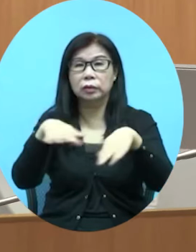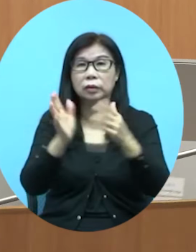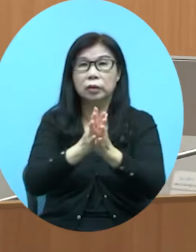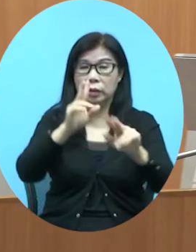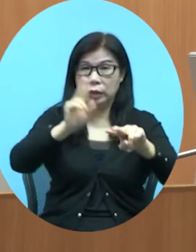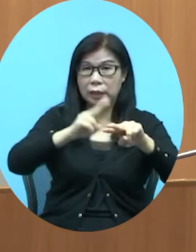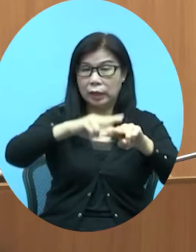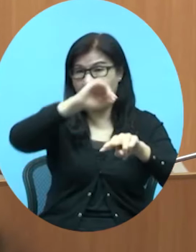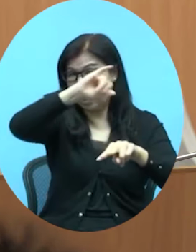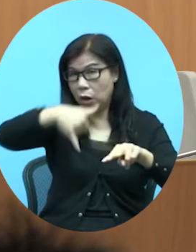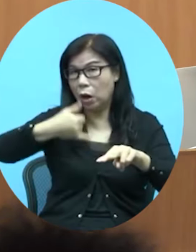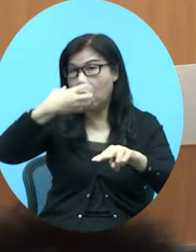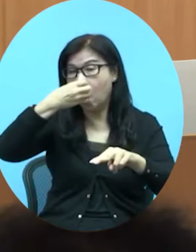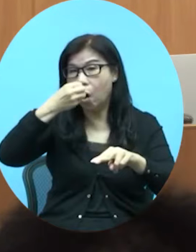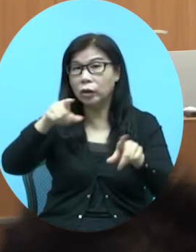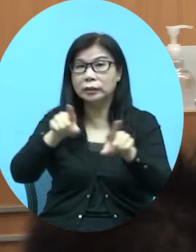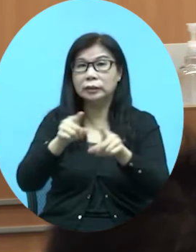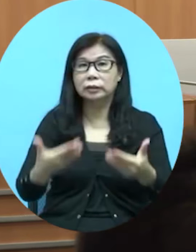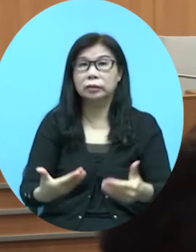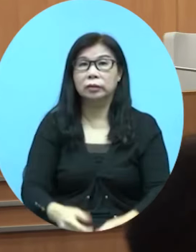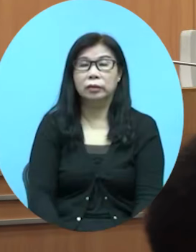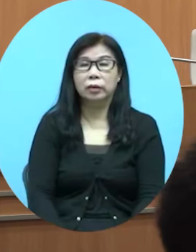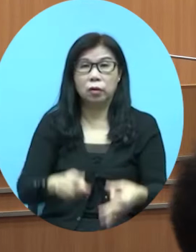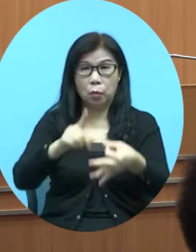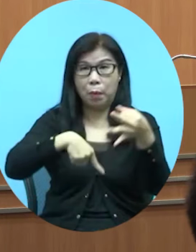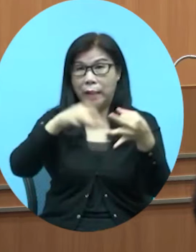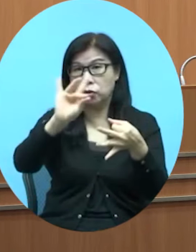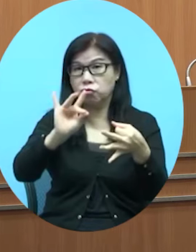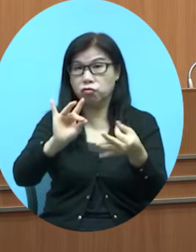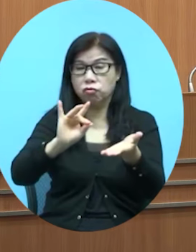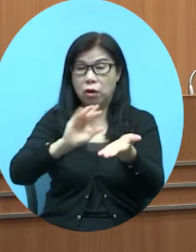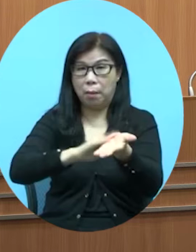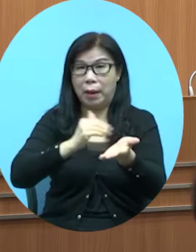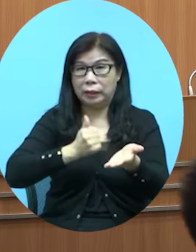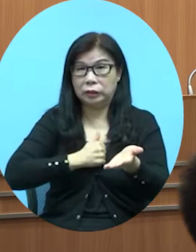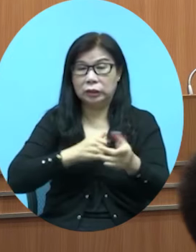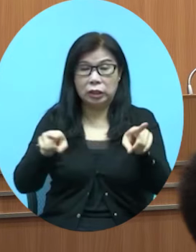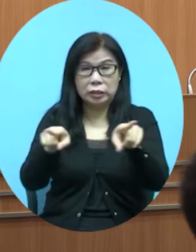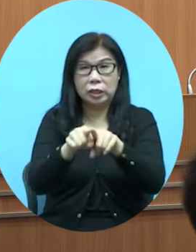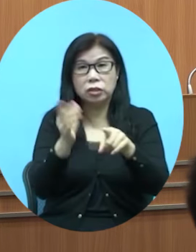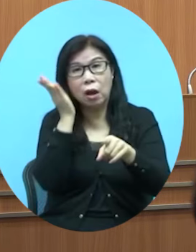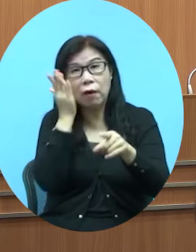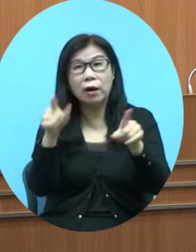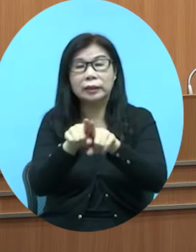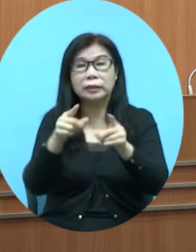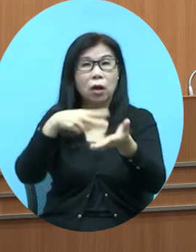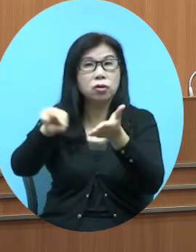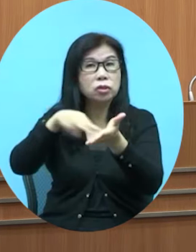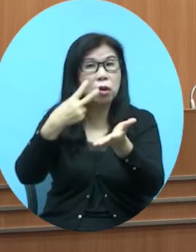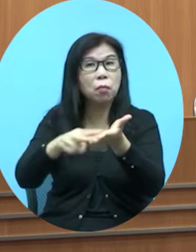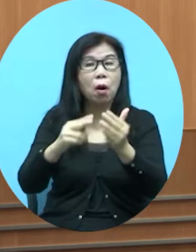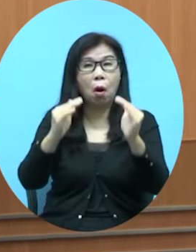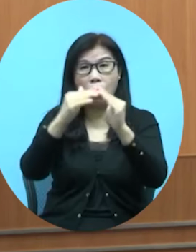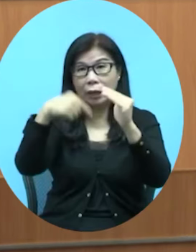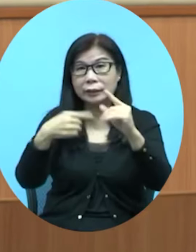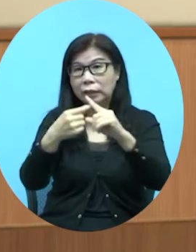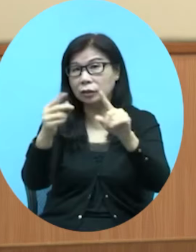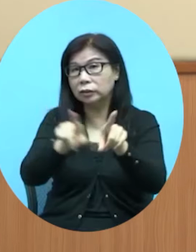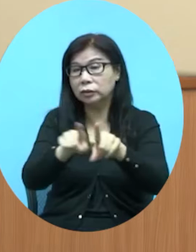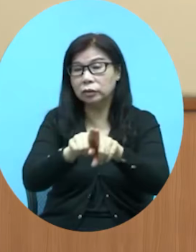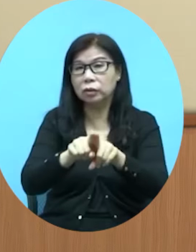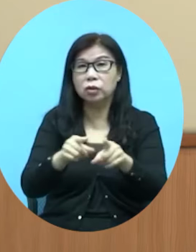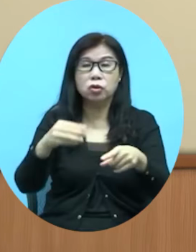地来说的案件刚才张医生提到他同住的人有去跳舞的意思是不是其实都